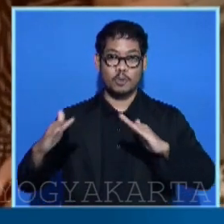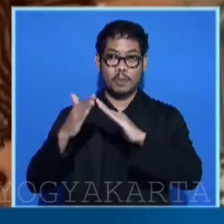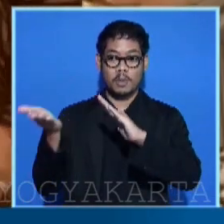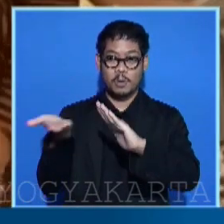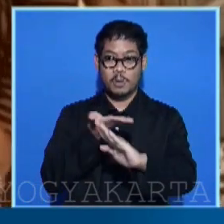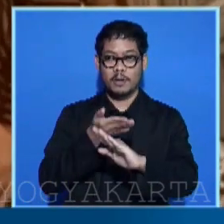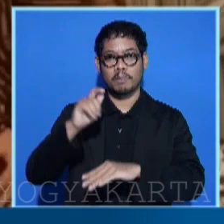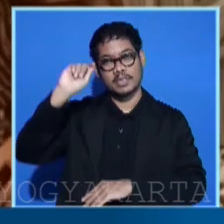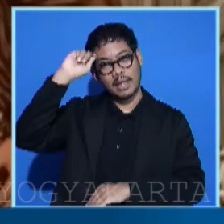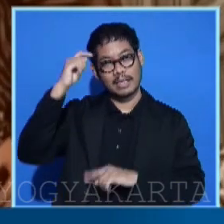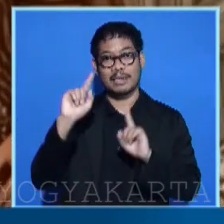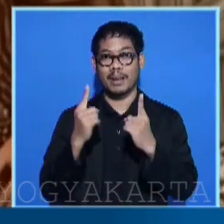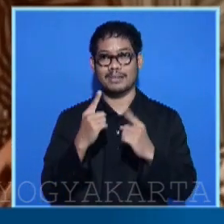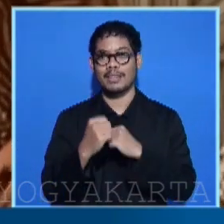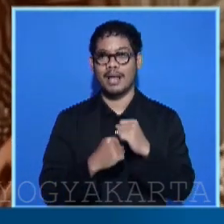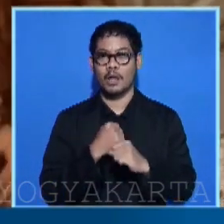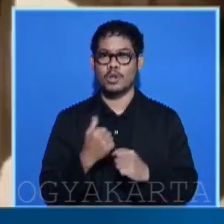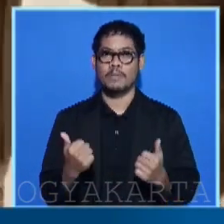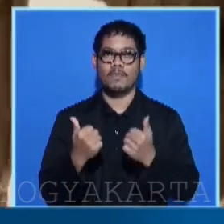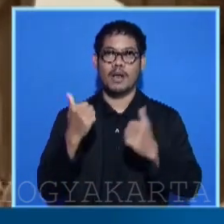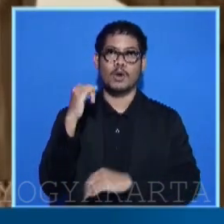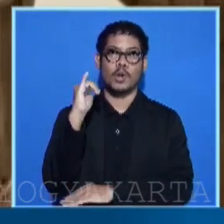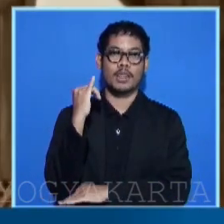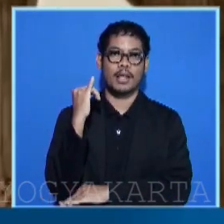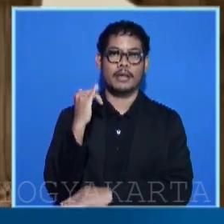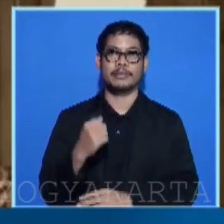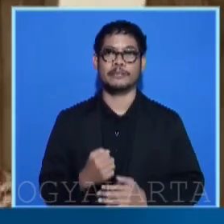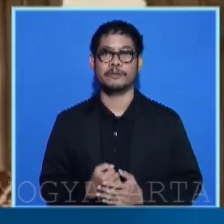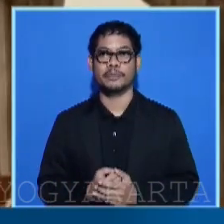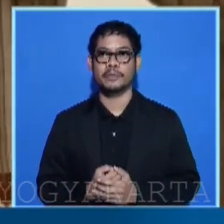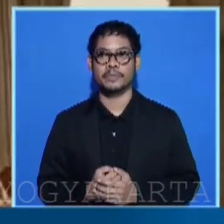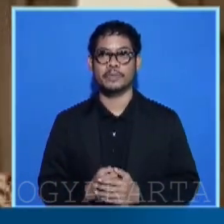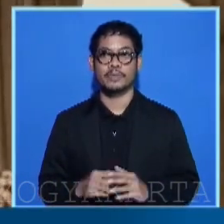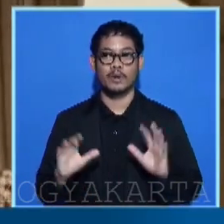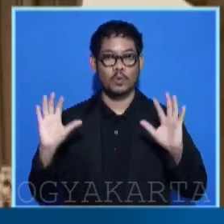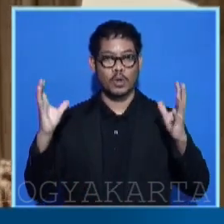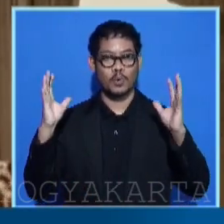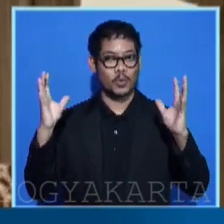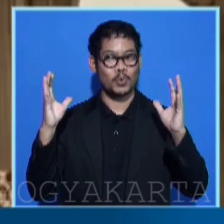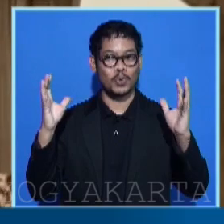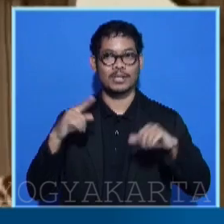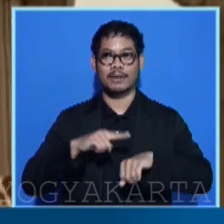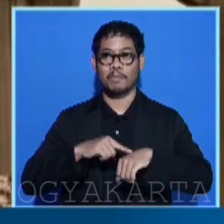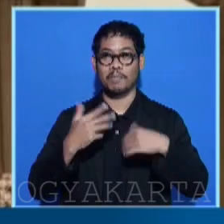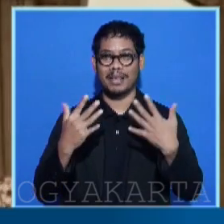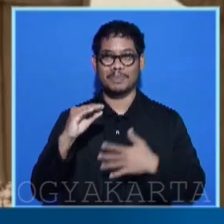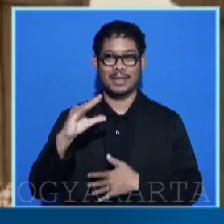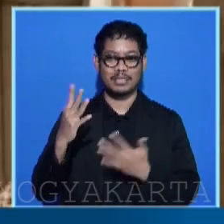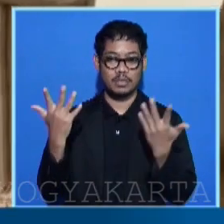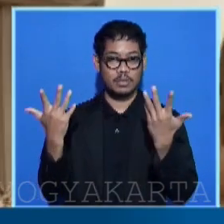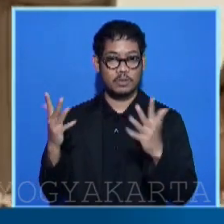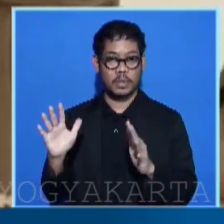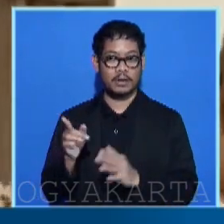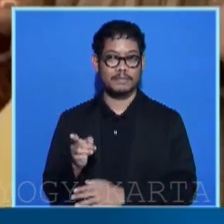Yogyakarta. Tumpeng dipotong setelah bunyi gao atau sirine dibunyikan tepat pukul 9 pagi di kawasan